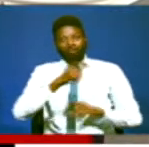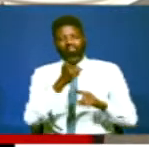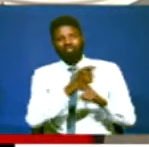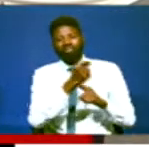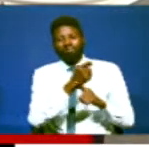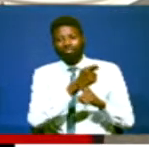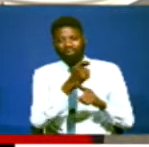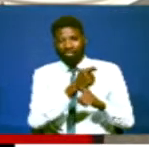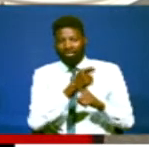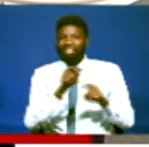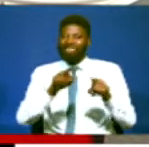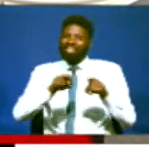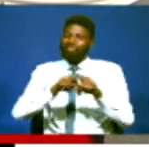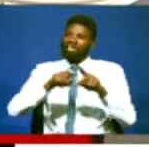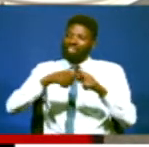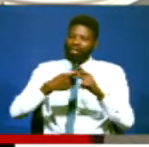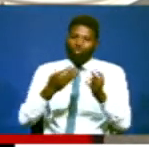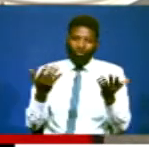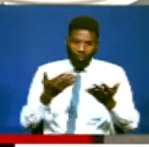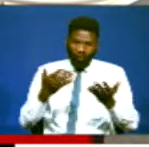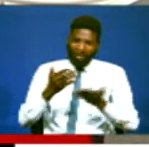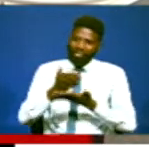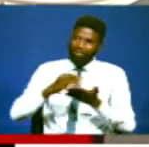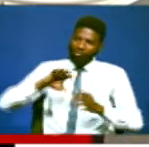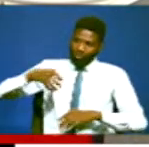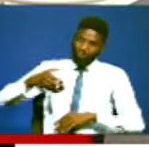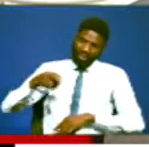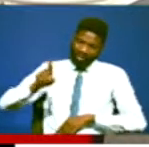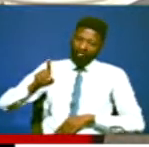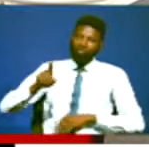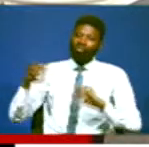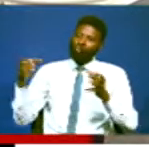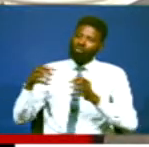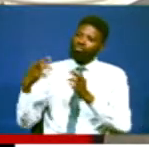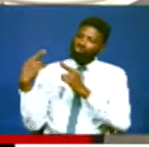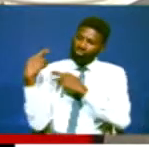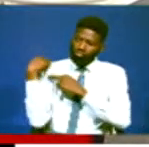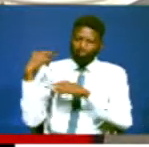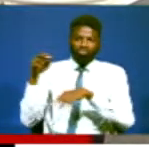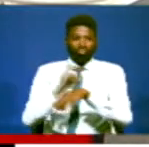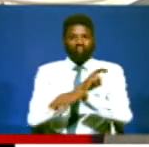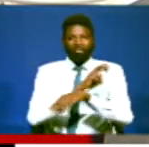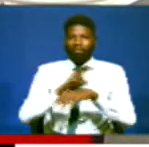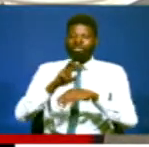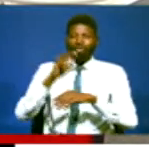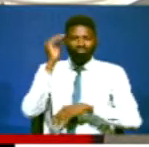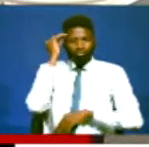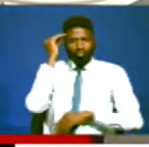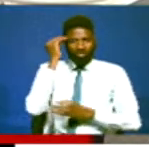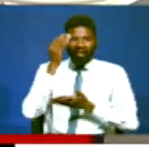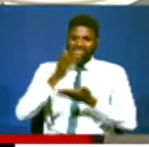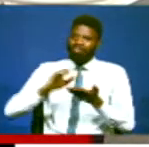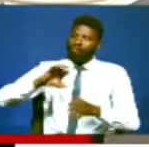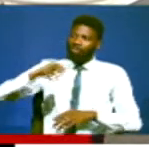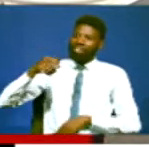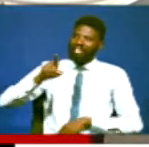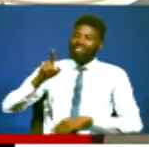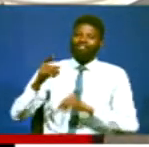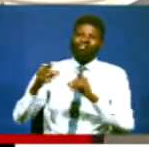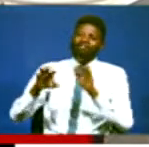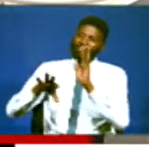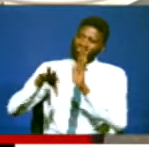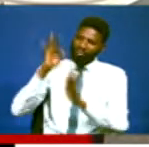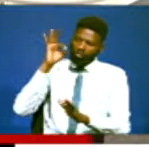sub-counties. Sub-counties ndio ni wakubwa, wale wanasimamia elimu katika sub-counties zetu, waweze kutambua, je, Tom